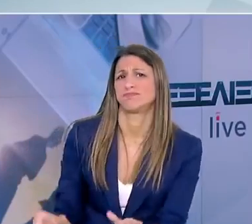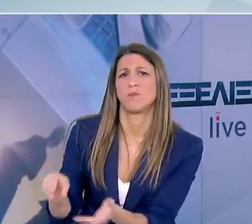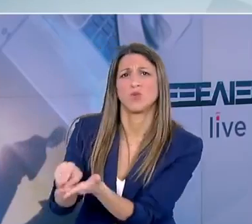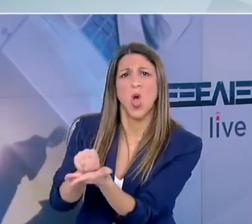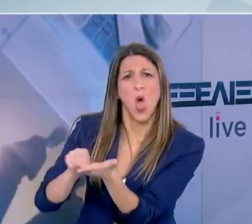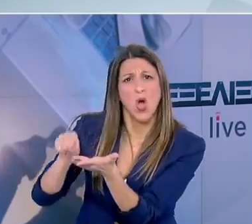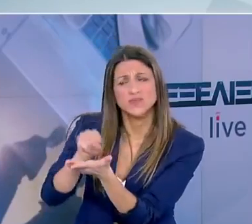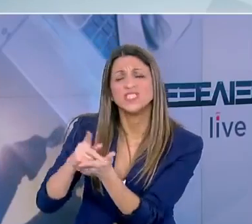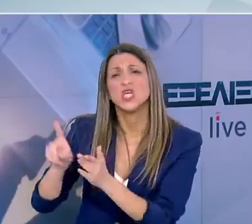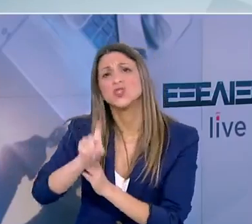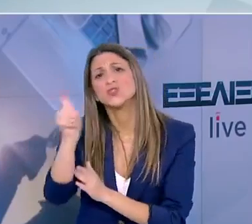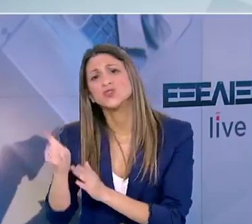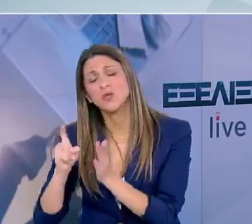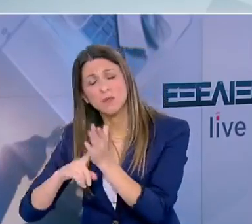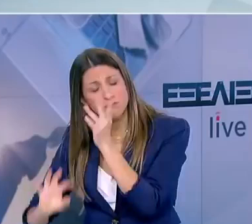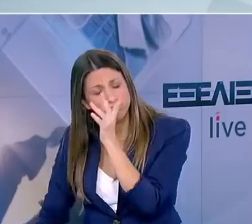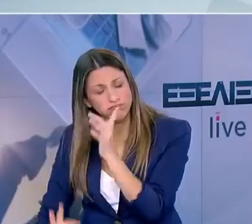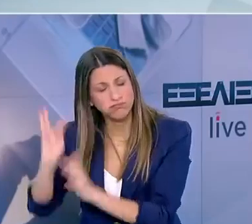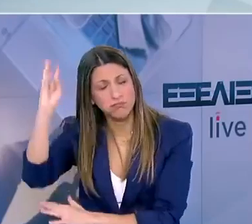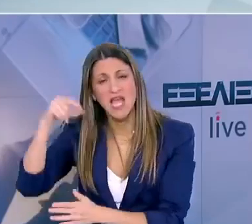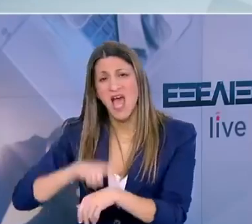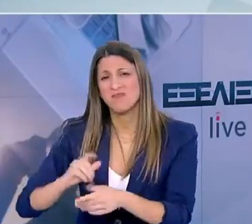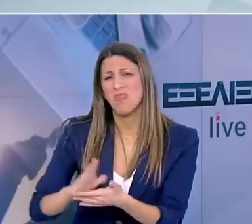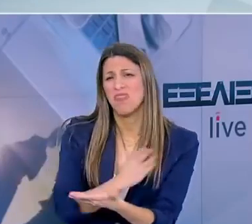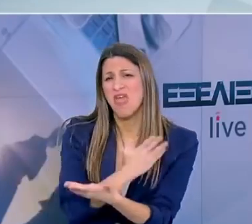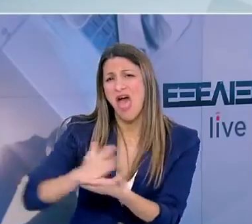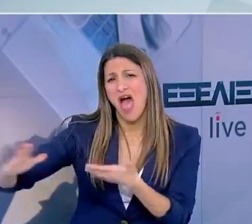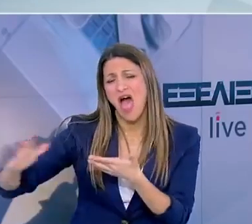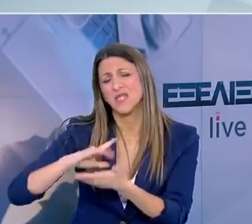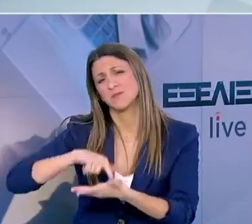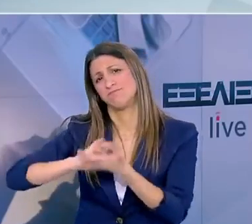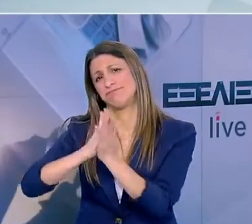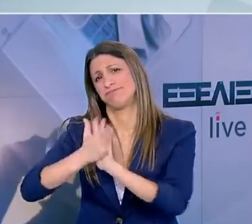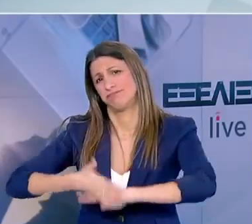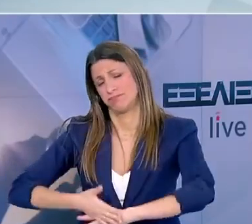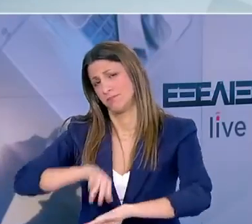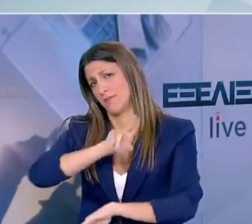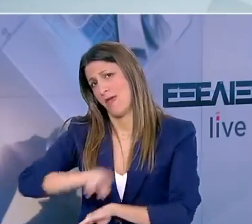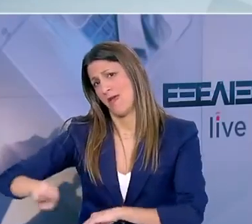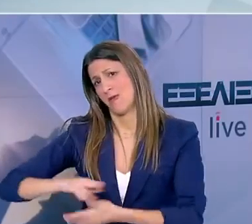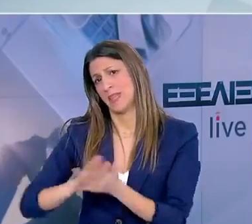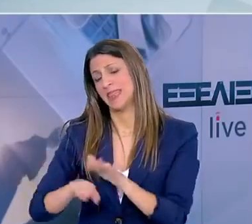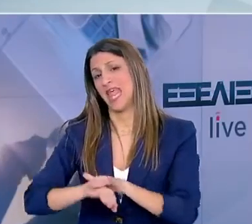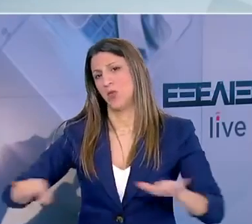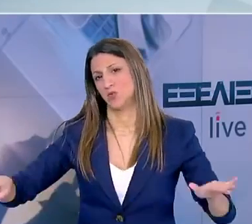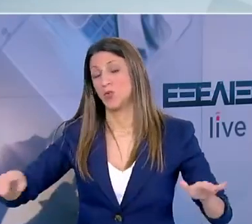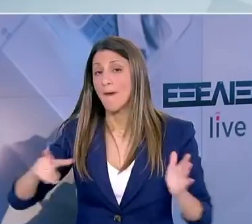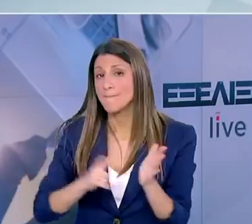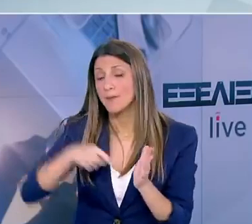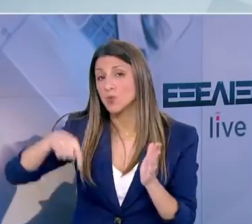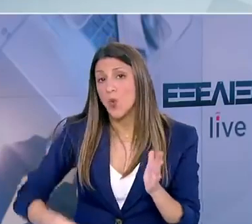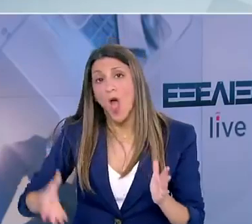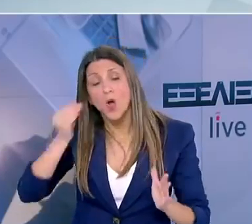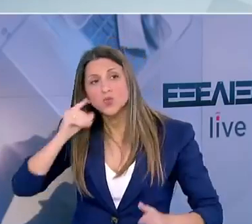Ευρώπη, να ενισχυθούν τα μέτρα για καταπολέμηση των διακρίσεων που αντιμετωπίζουν. Φέτος αυτή η έκκληση πρέπει να ακουστεί ακόμα πιο